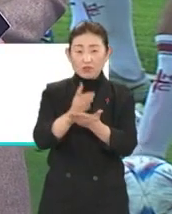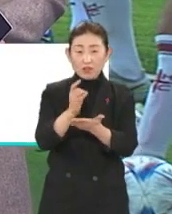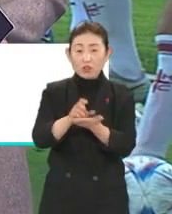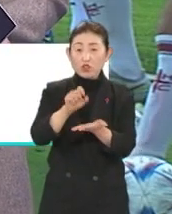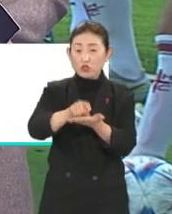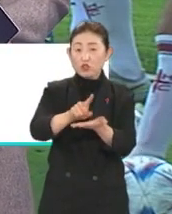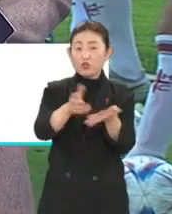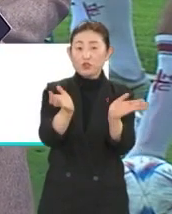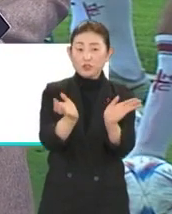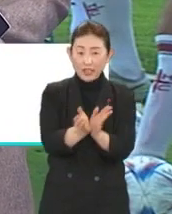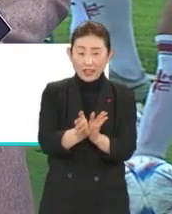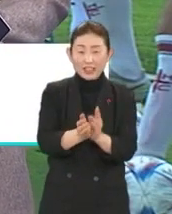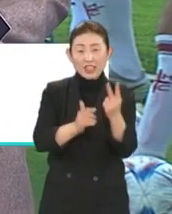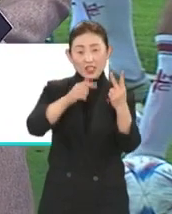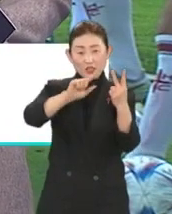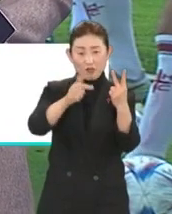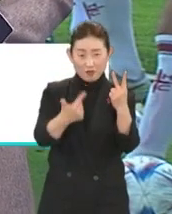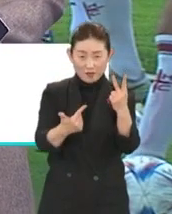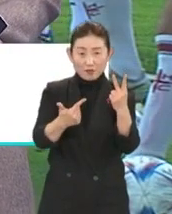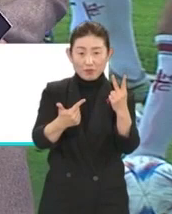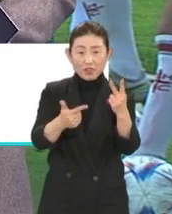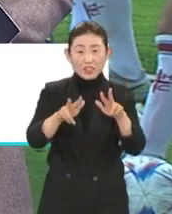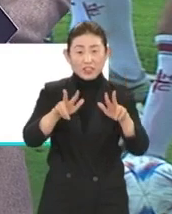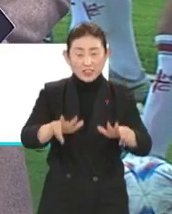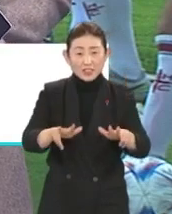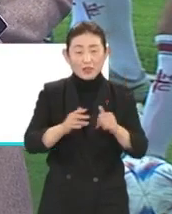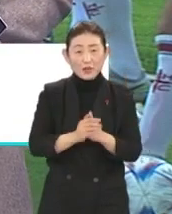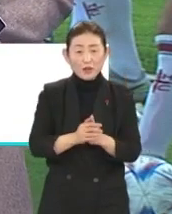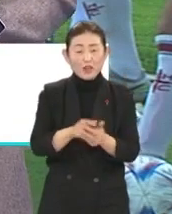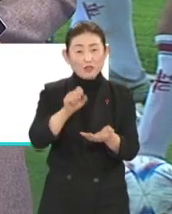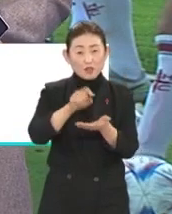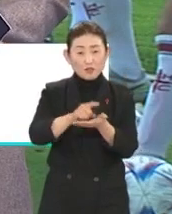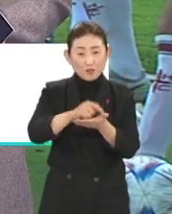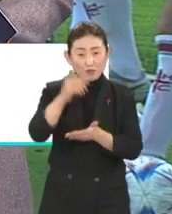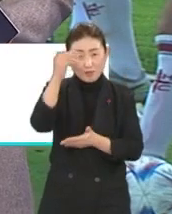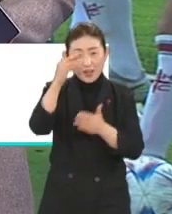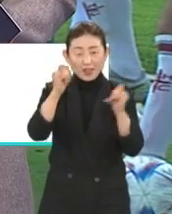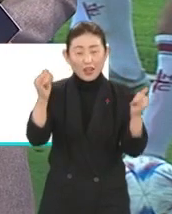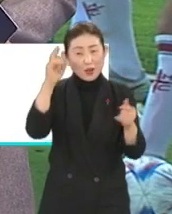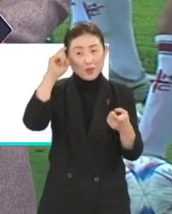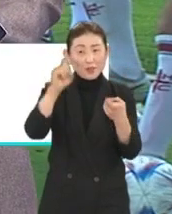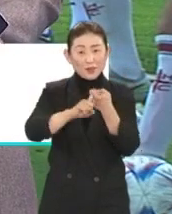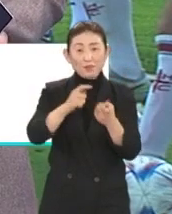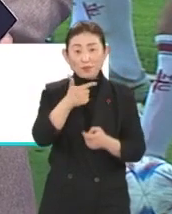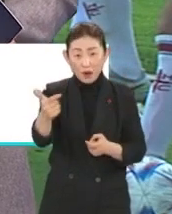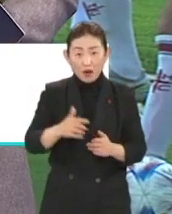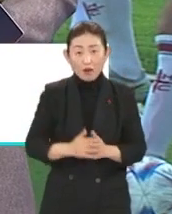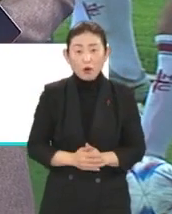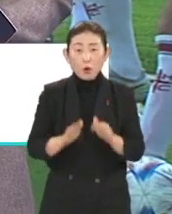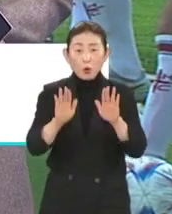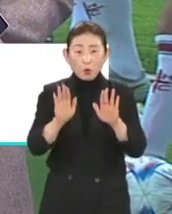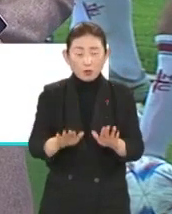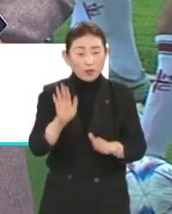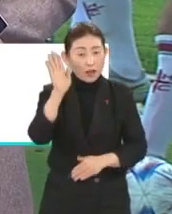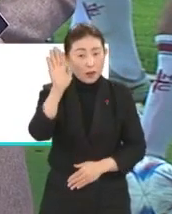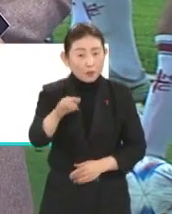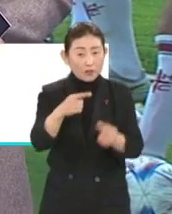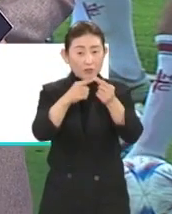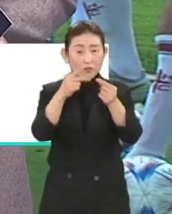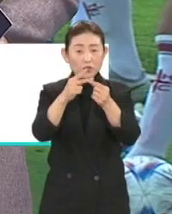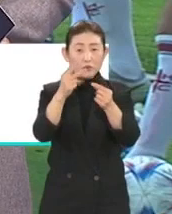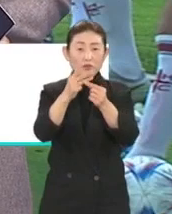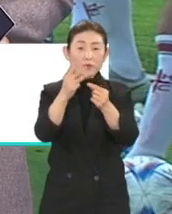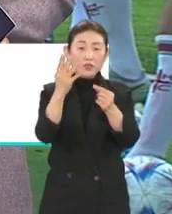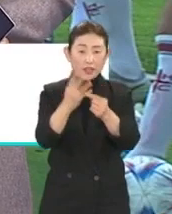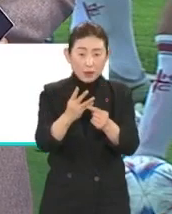천안시티 fc가 k리그 2의 가세하면서 지역 스포츠 팬들의 관심이 높아지고 있습니다 tjb는 오늘부터 내